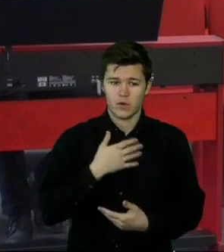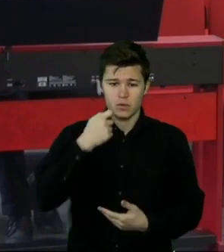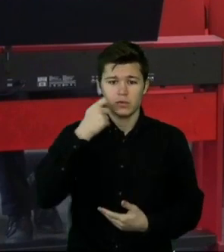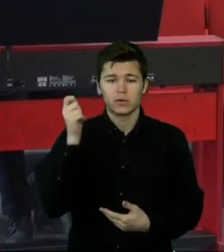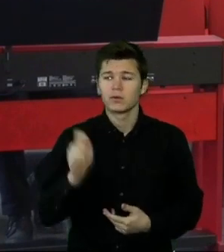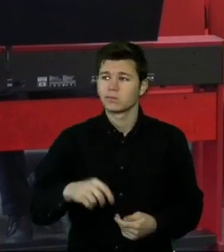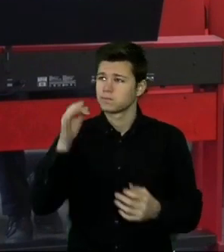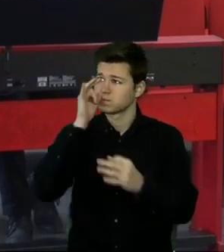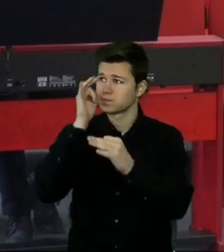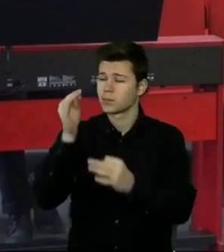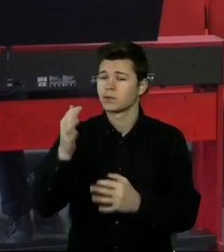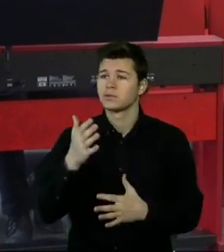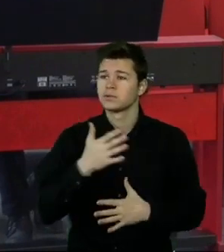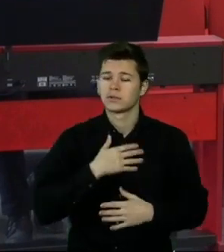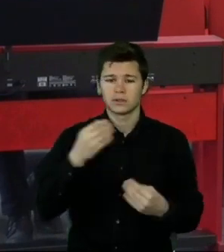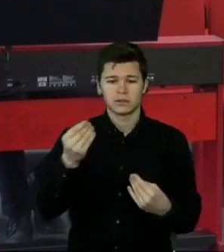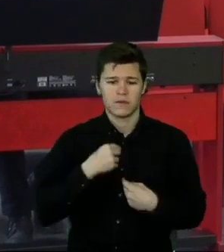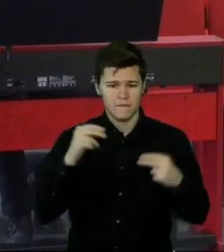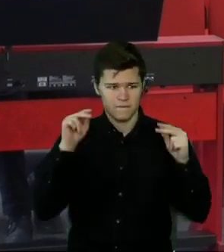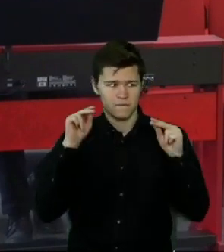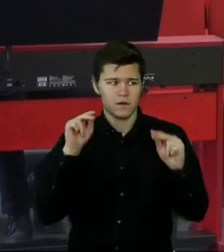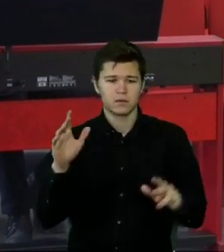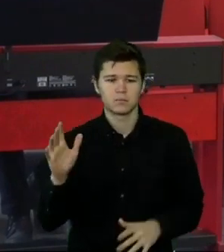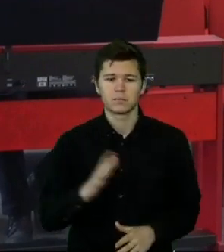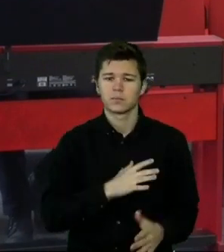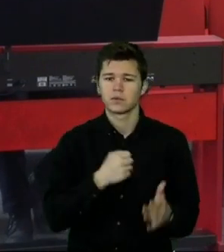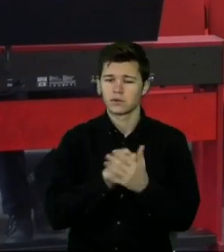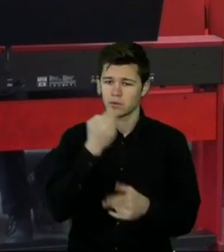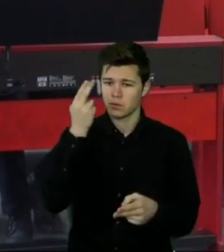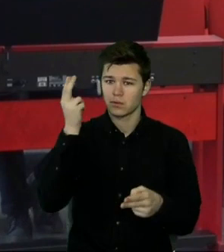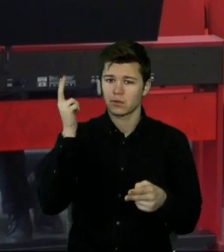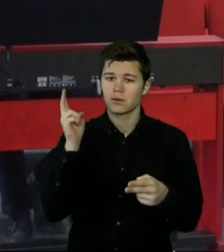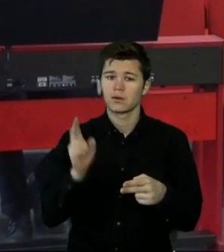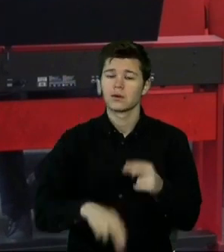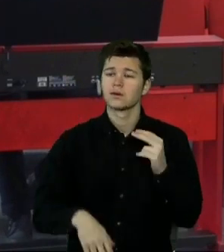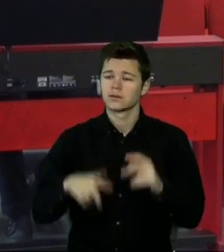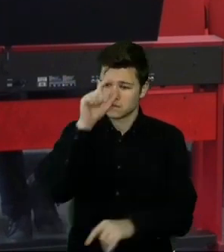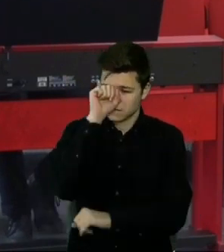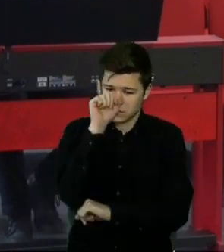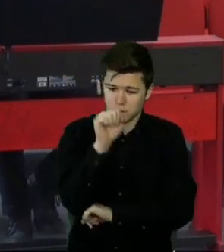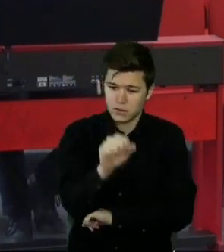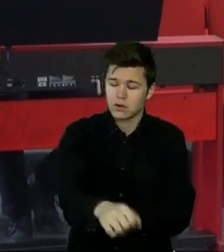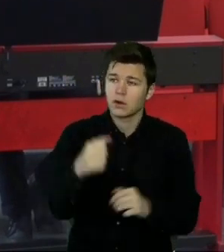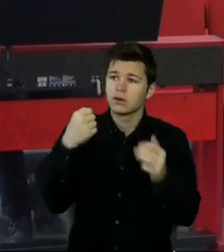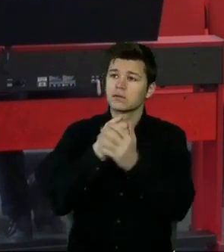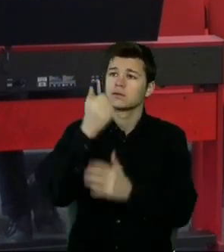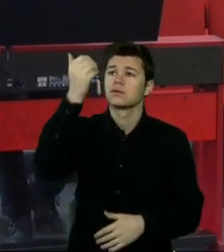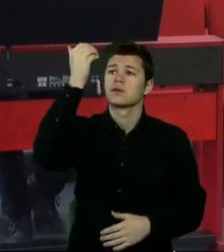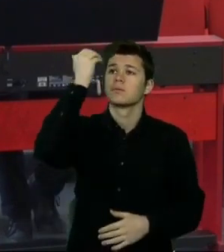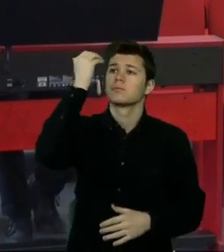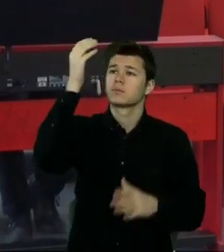прости Україну, вірність нам дай лебедину. Низько схиляємось,